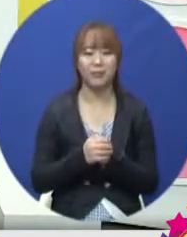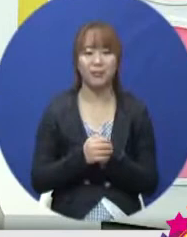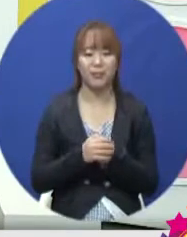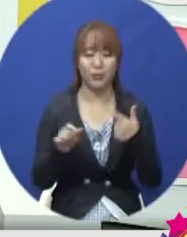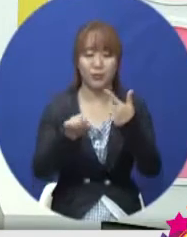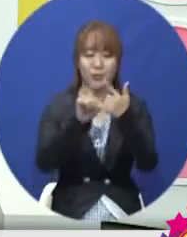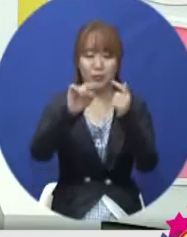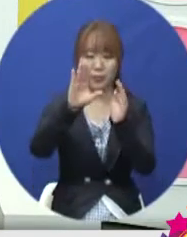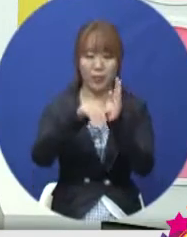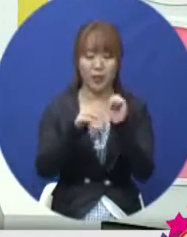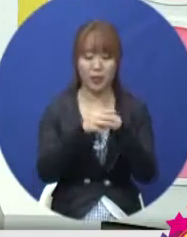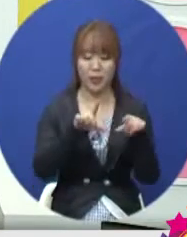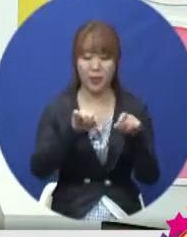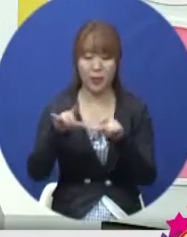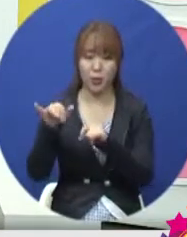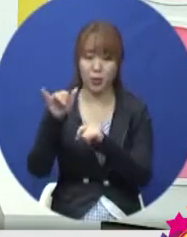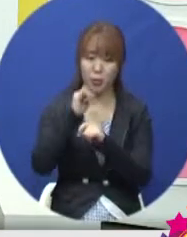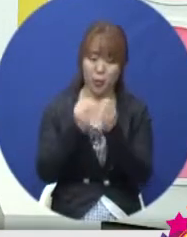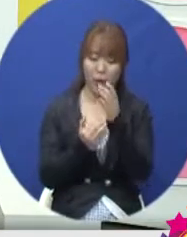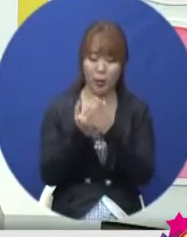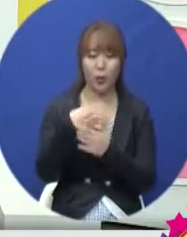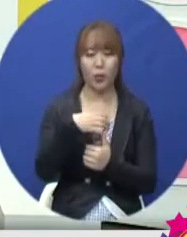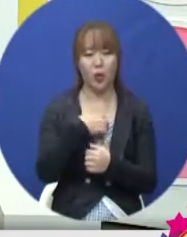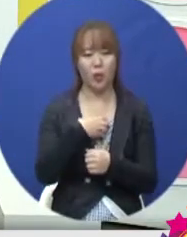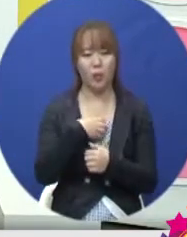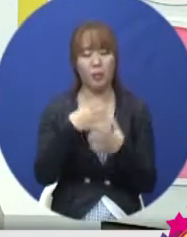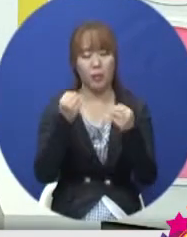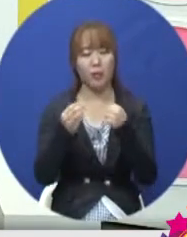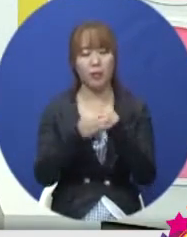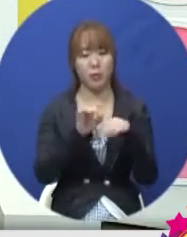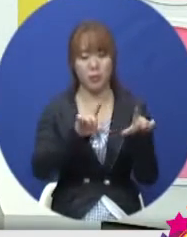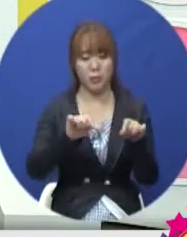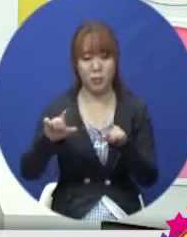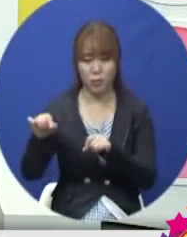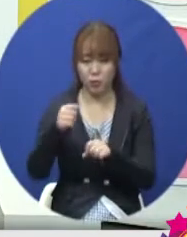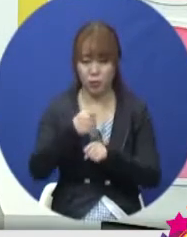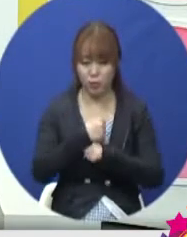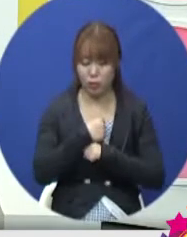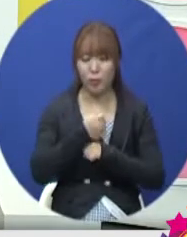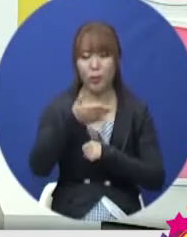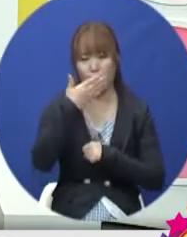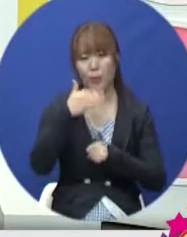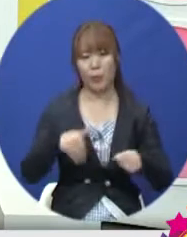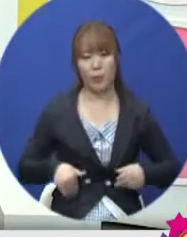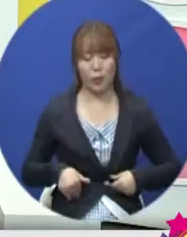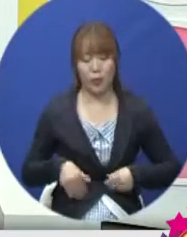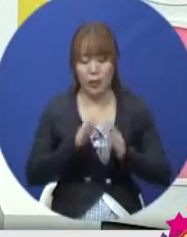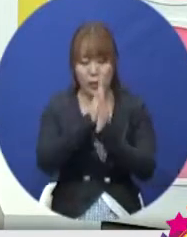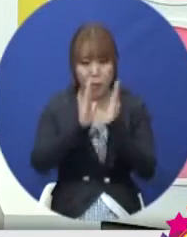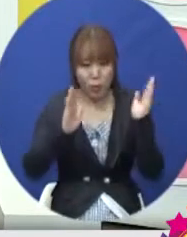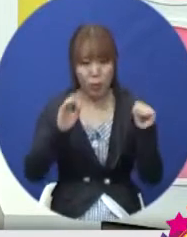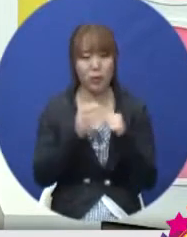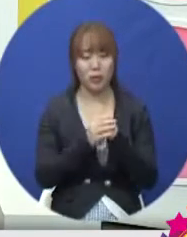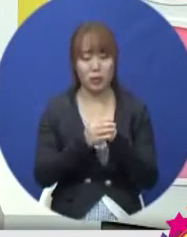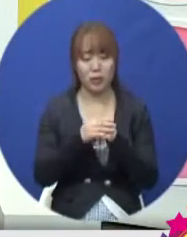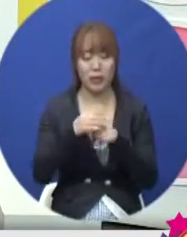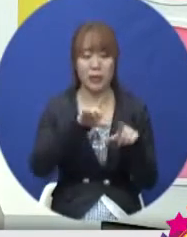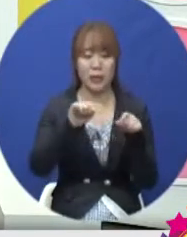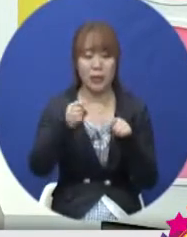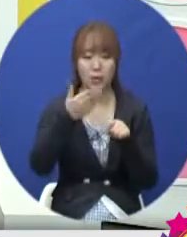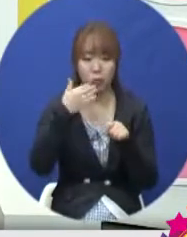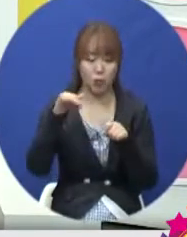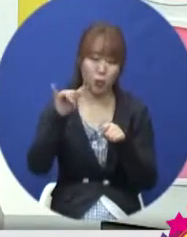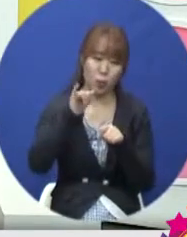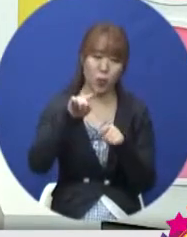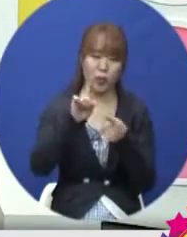자, 요래는 식중독 발생 위험이 높아서 음식을 주의해서 드셔야 하는데요. 채소류는 식중독을